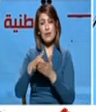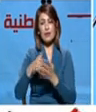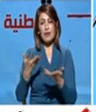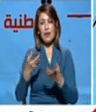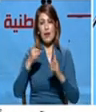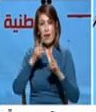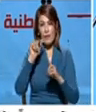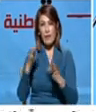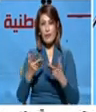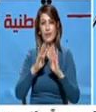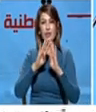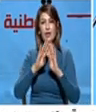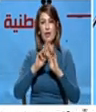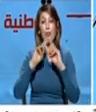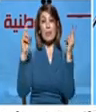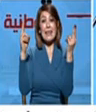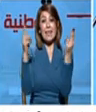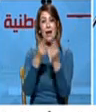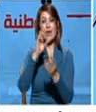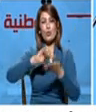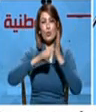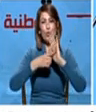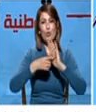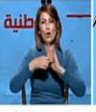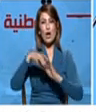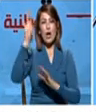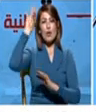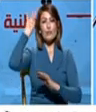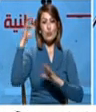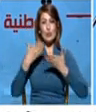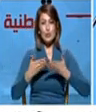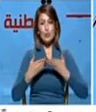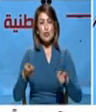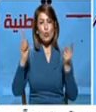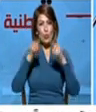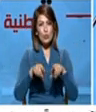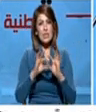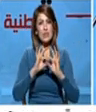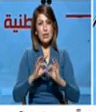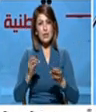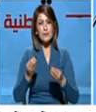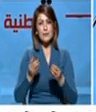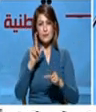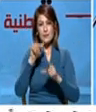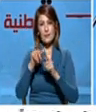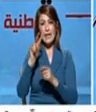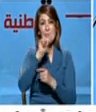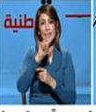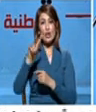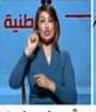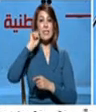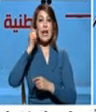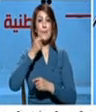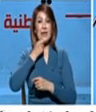والاقتصاد الوطني ماشي من اي على التداعيات السلبيه السيد رئيس حكومه في جمله الاجراءات الاعلى في اثنين وعشرين مارس الفين